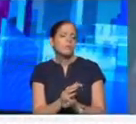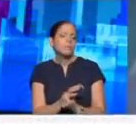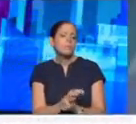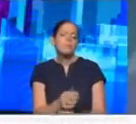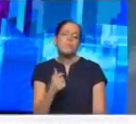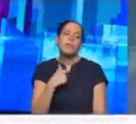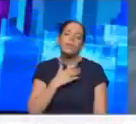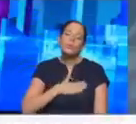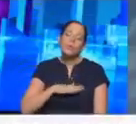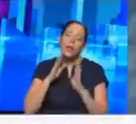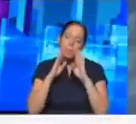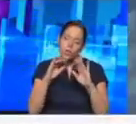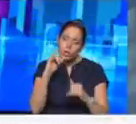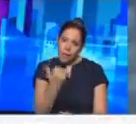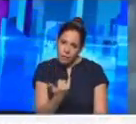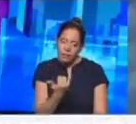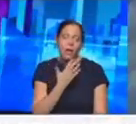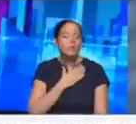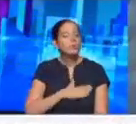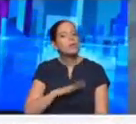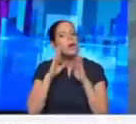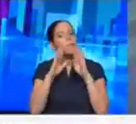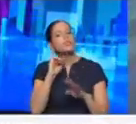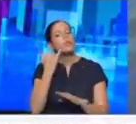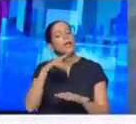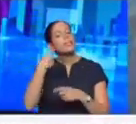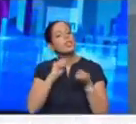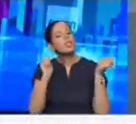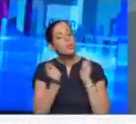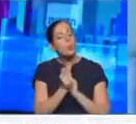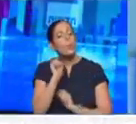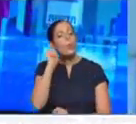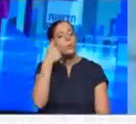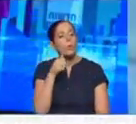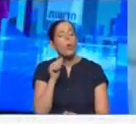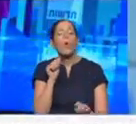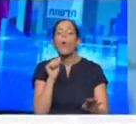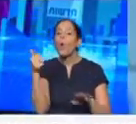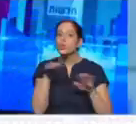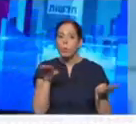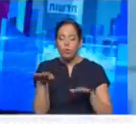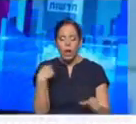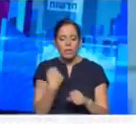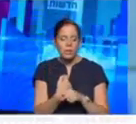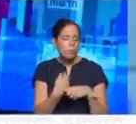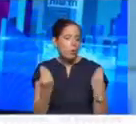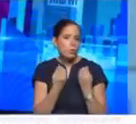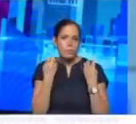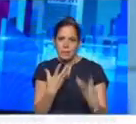אני רוצה להאמין שכן, אני רוצה להאמין שכן יהיה איזה שינוי. קודם כל, ראש הממשלה עשה פה צעד מדהים